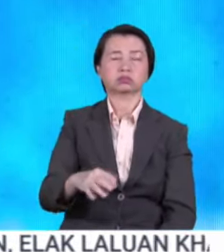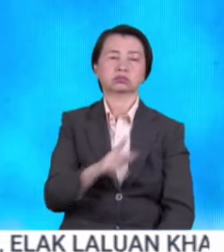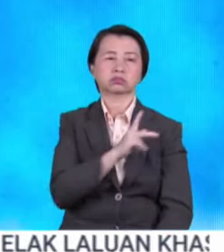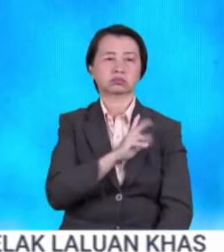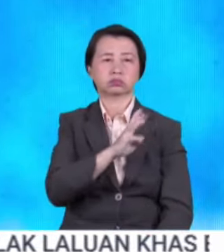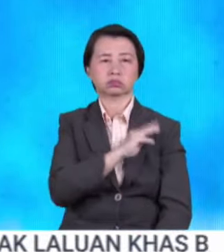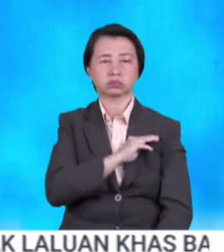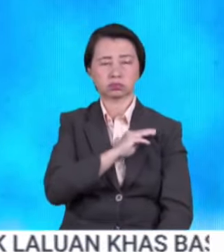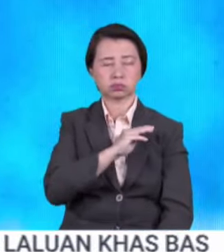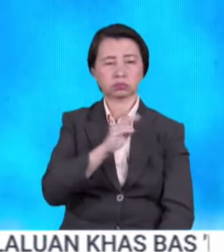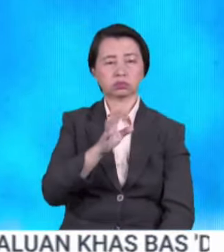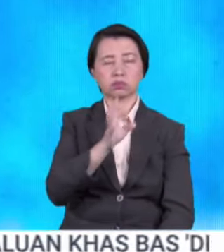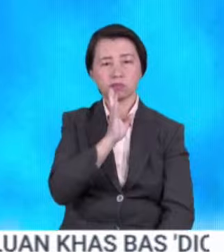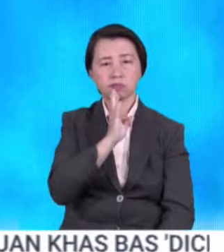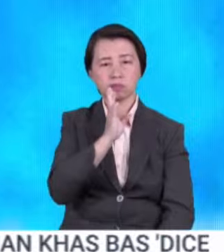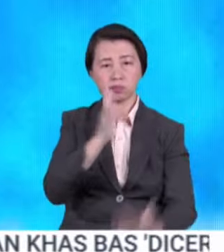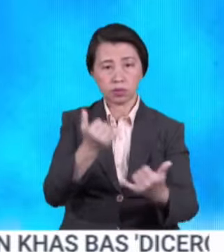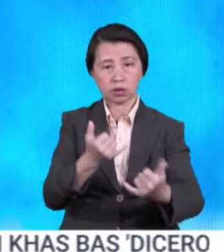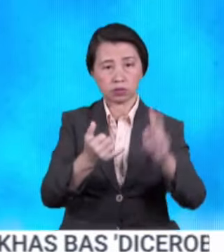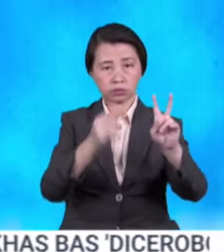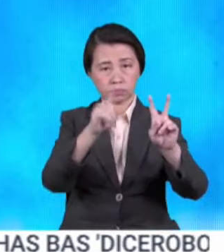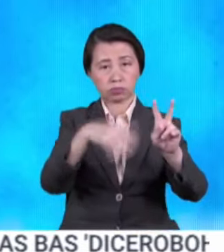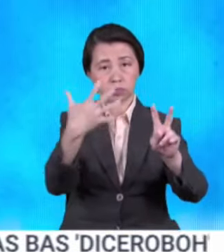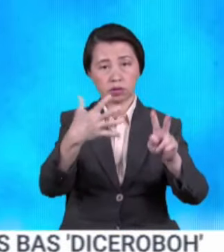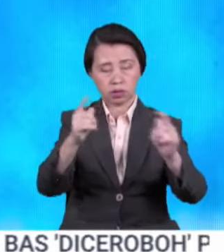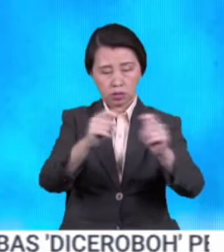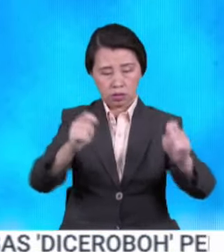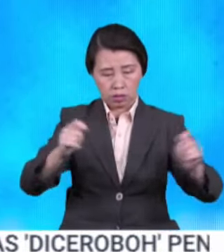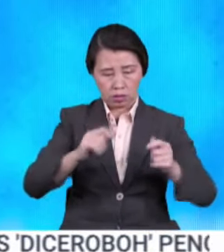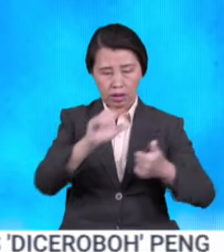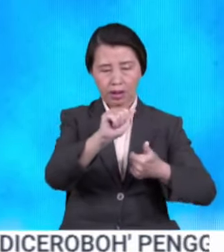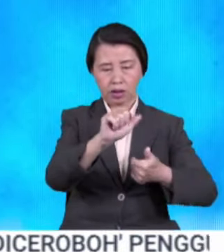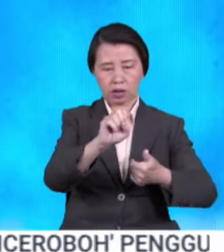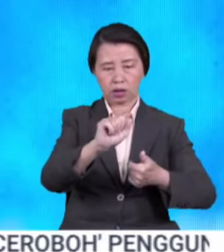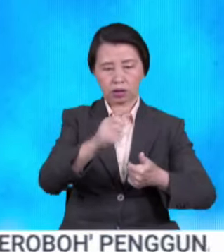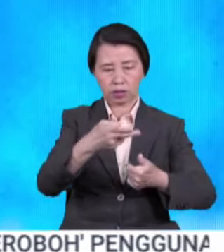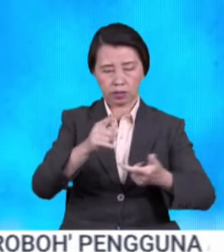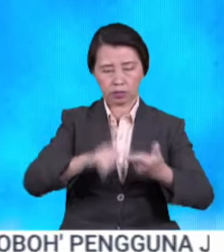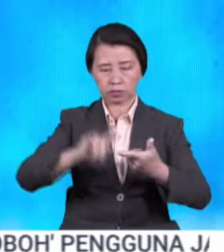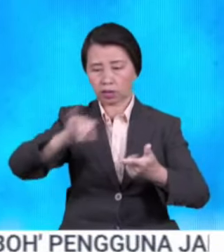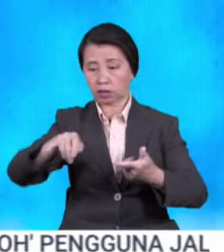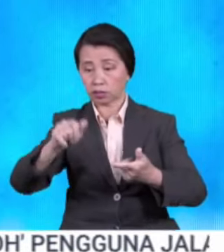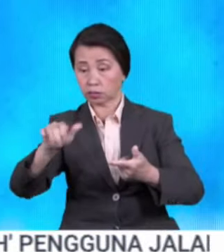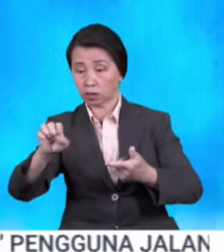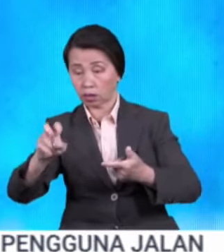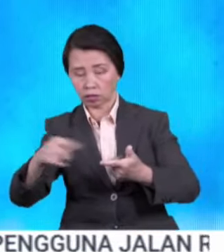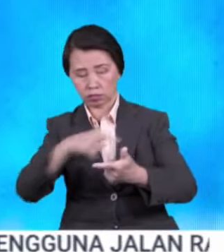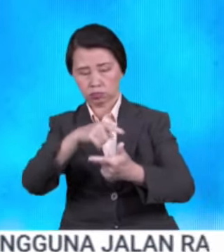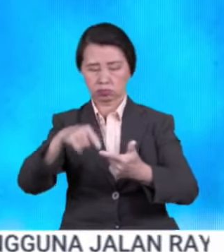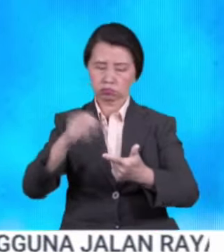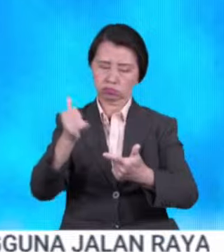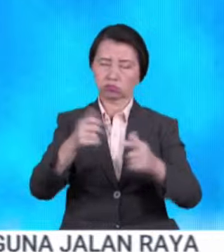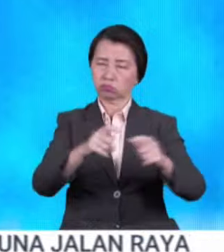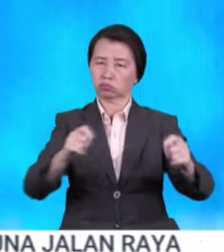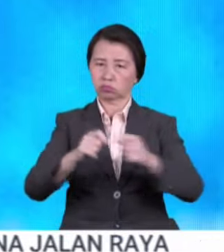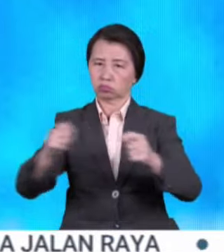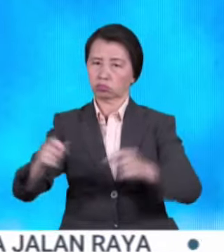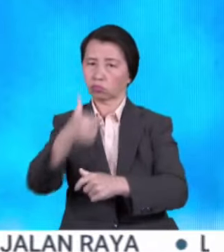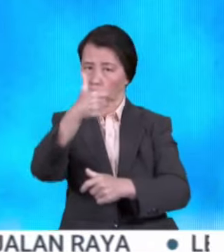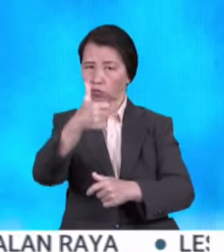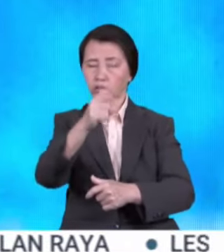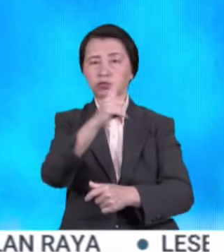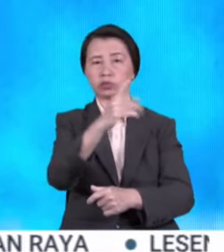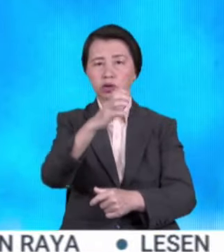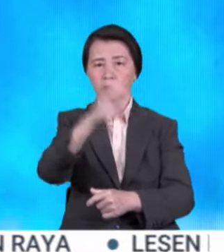Abdul Rauf Yusof berkata setakat 2 Mei lalu, empangan Asahan dan empangan jus di Jasin masih berada di paras 100%